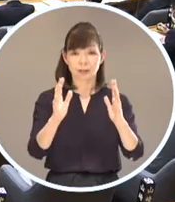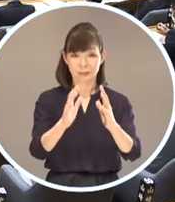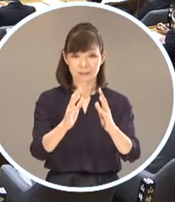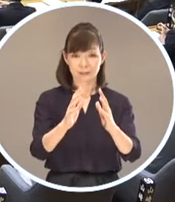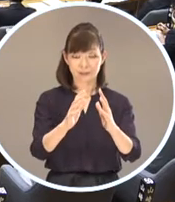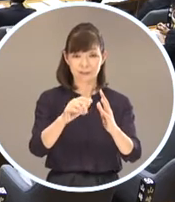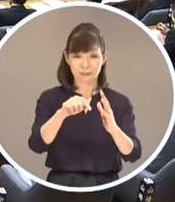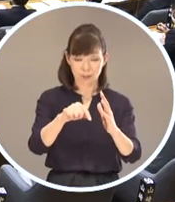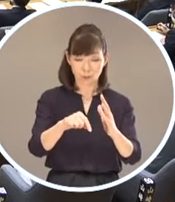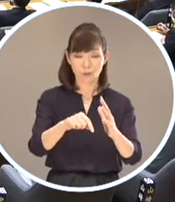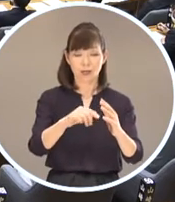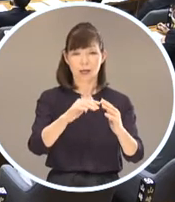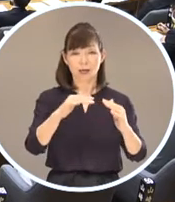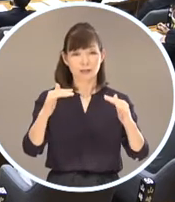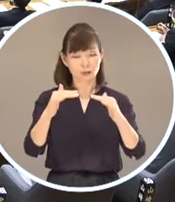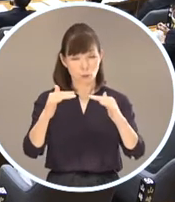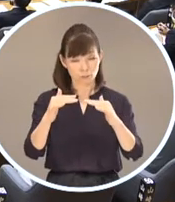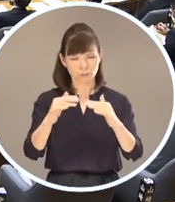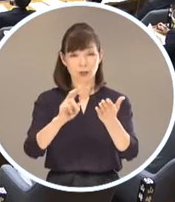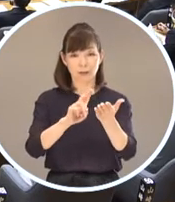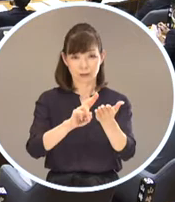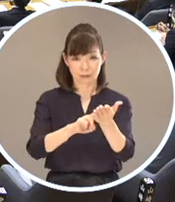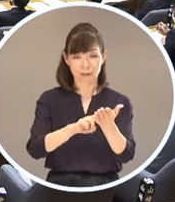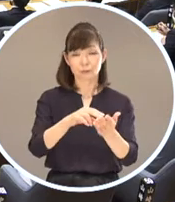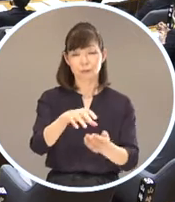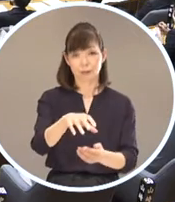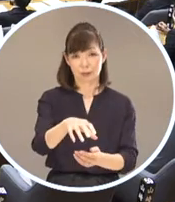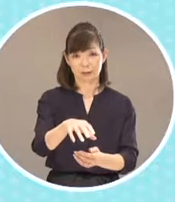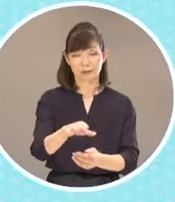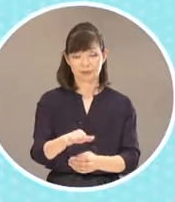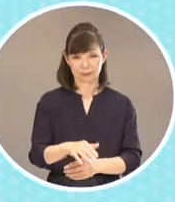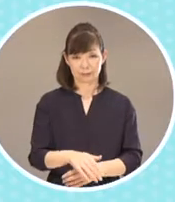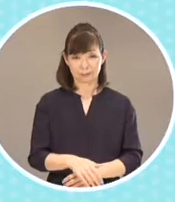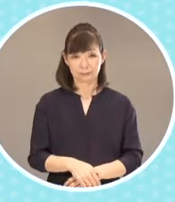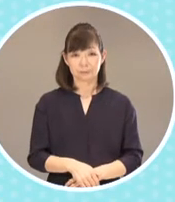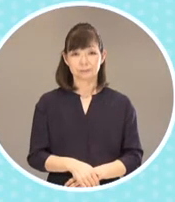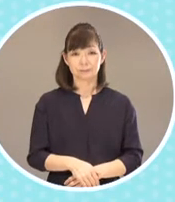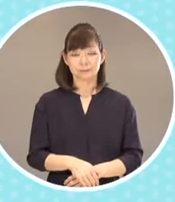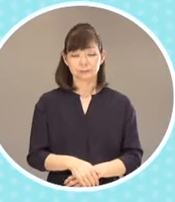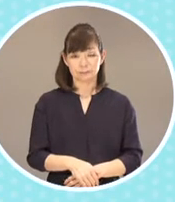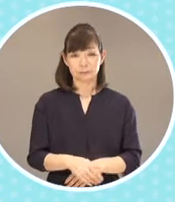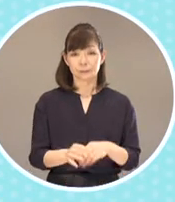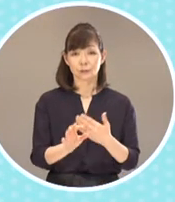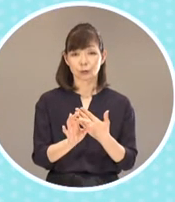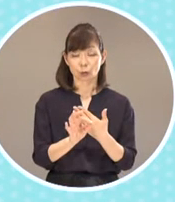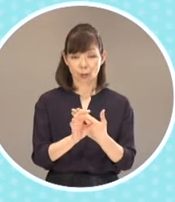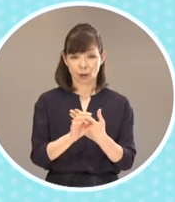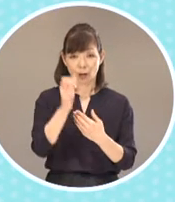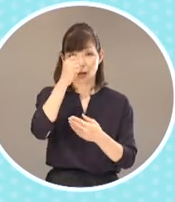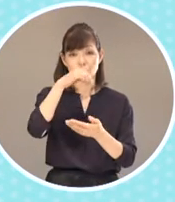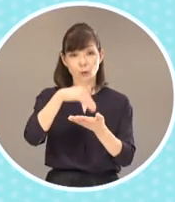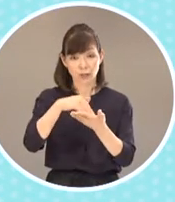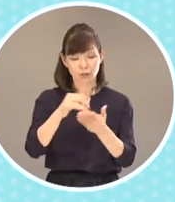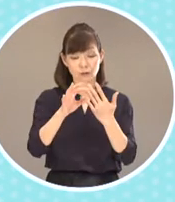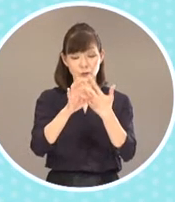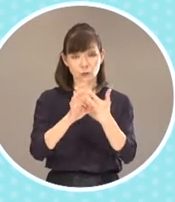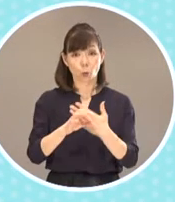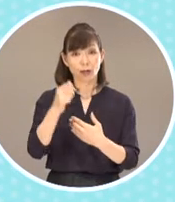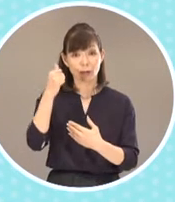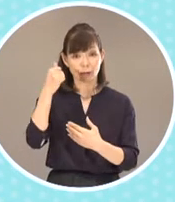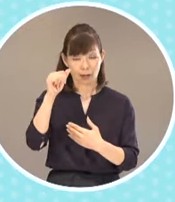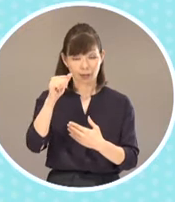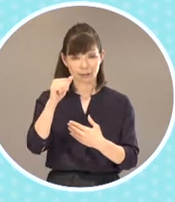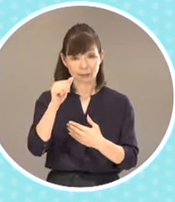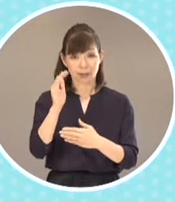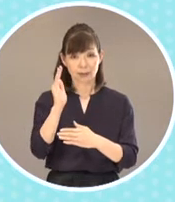ことを議論したりとか決定したりするという、そういうところです。で、具体的にはですね、例えば予算や条例案、それから